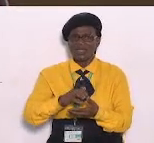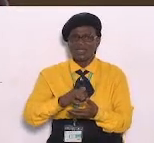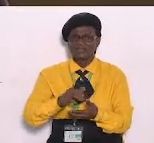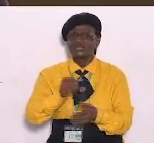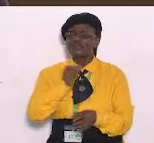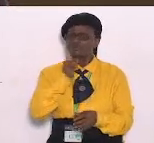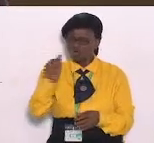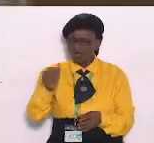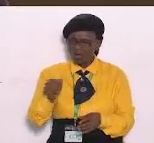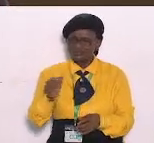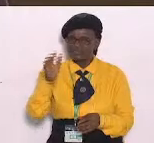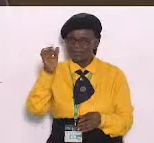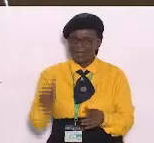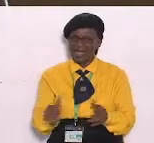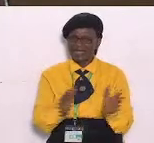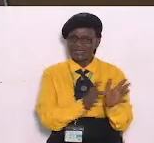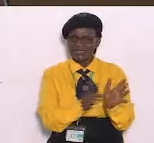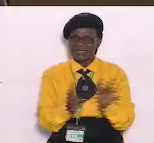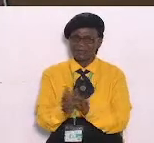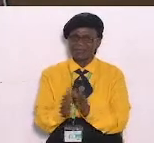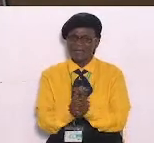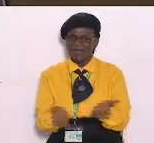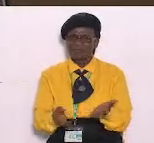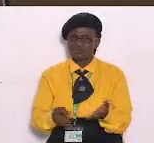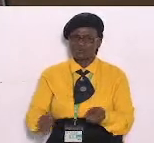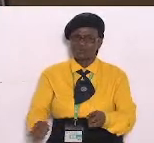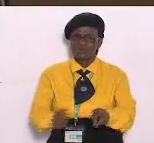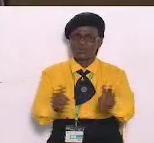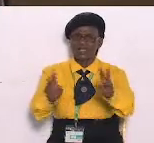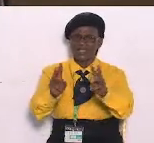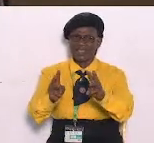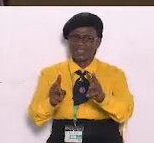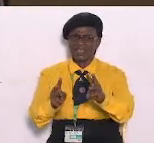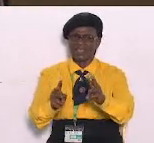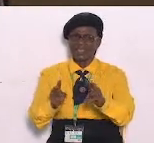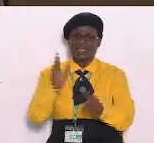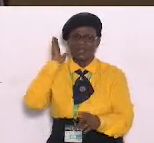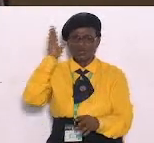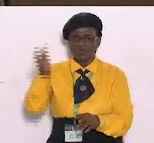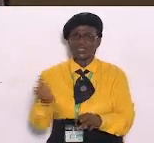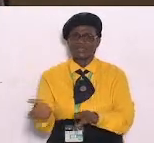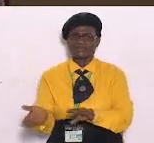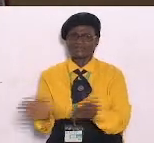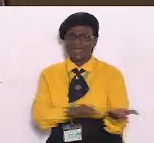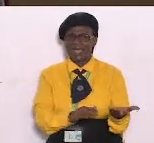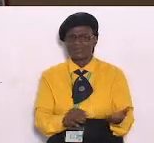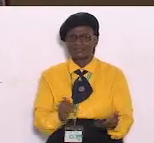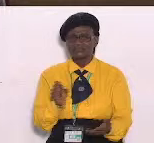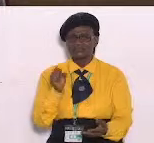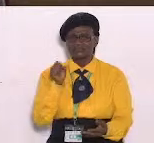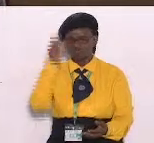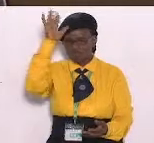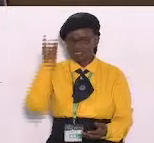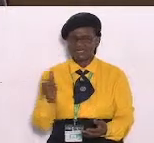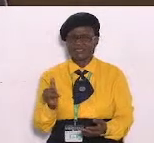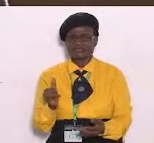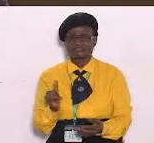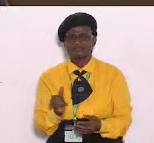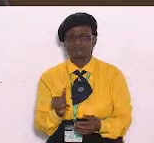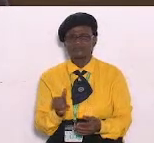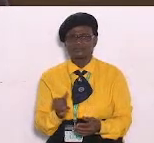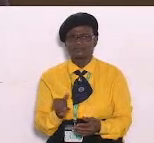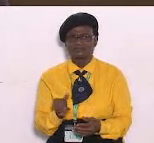l'U comme quelqu'un qui a des patrimoine mais pas de la VO la